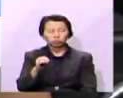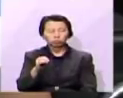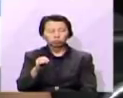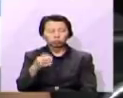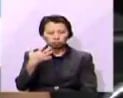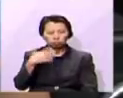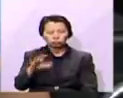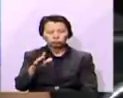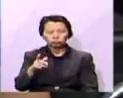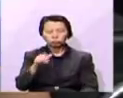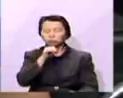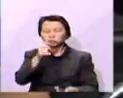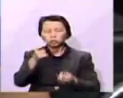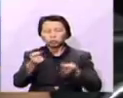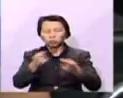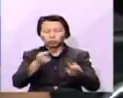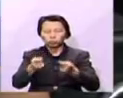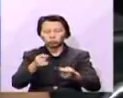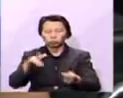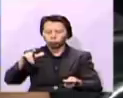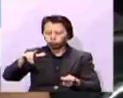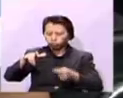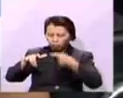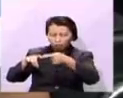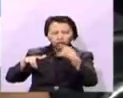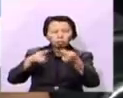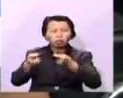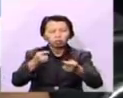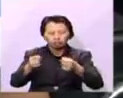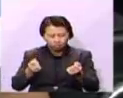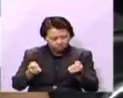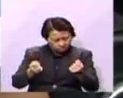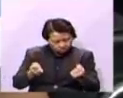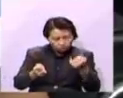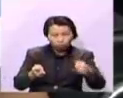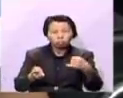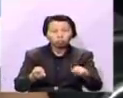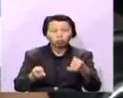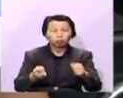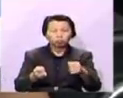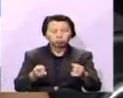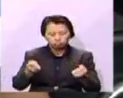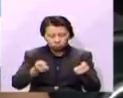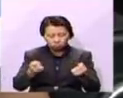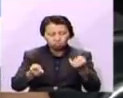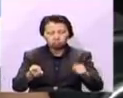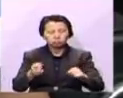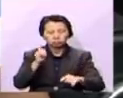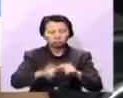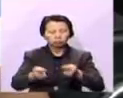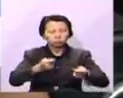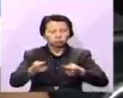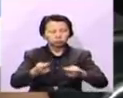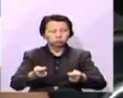di uncontrolled maneuvering yang orang kata di